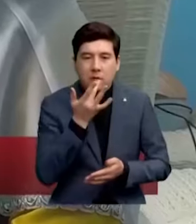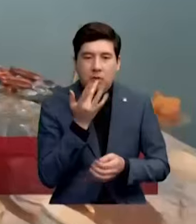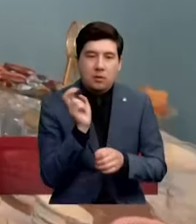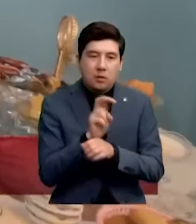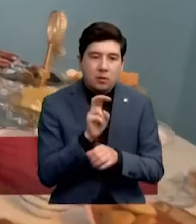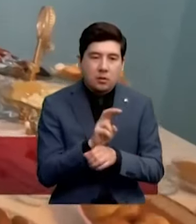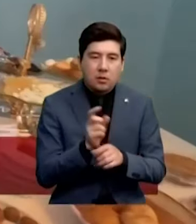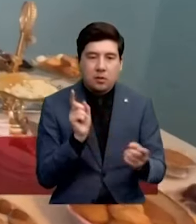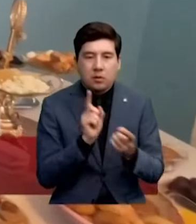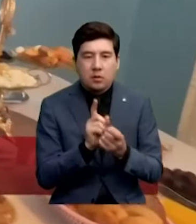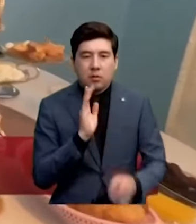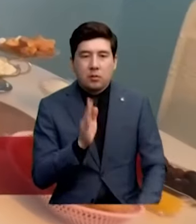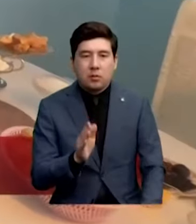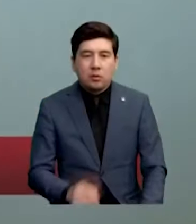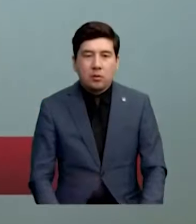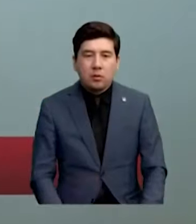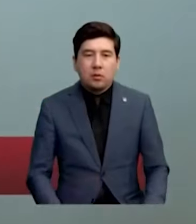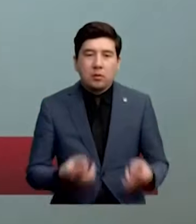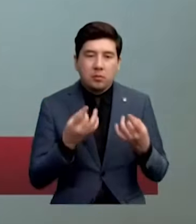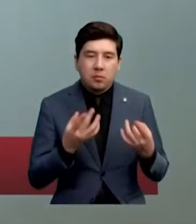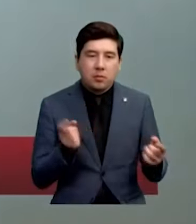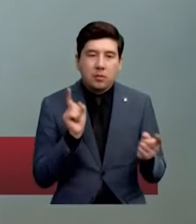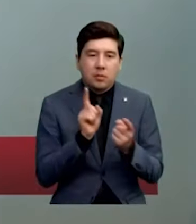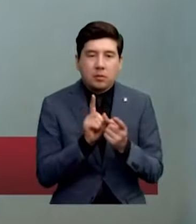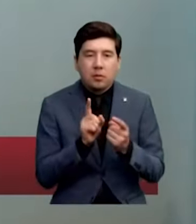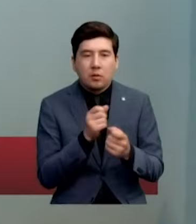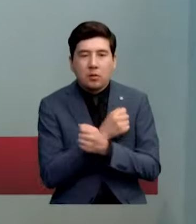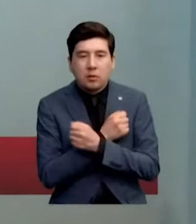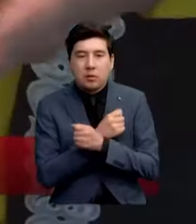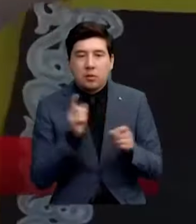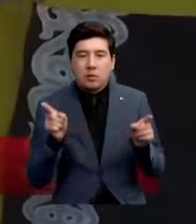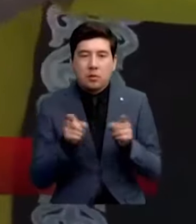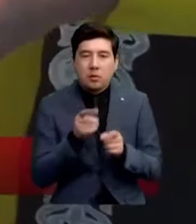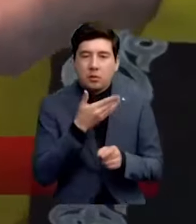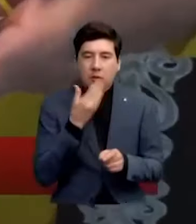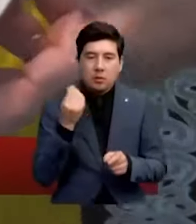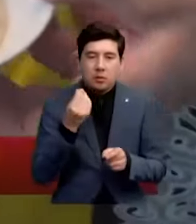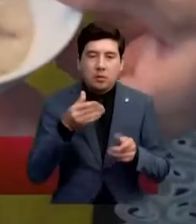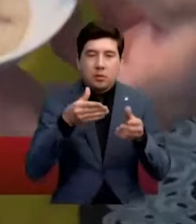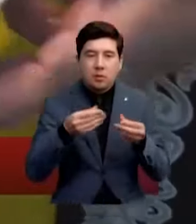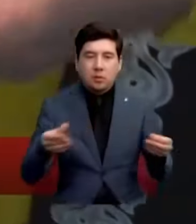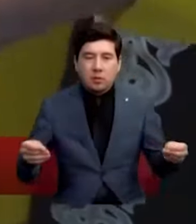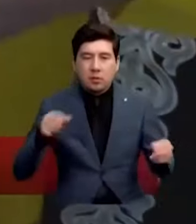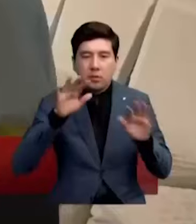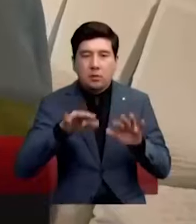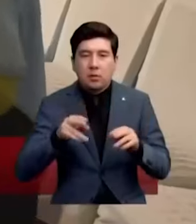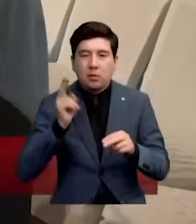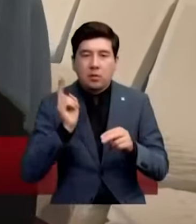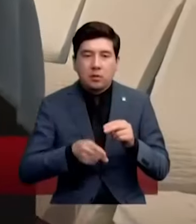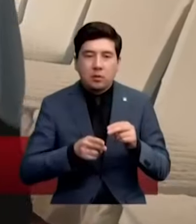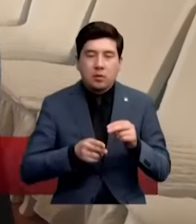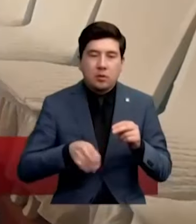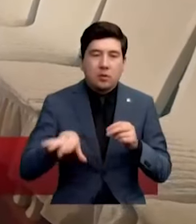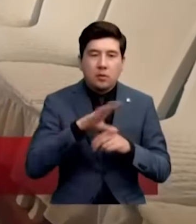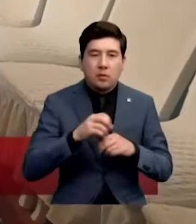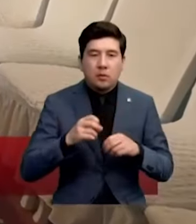береді. Бұл күн жай ғана төс қағыстырып, амандық тілеумен шектелмей, қыстан қалған қармен бірге ағайынның арасындағы ашу, ыза,